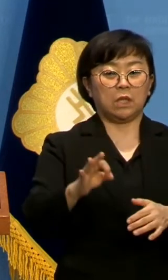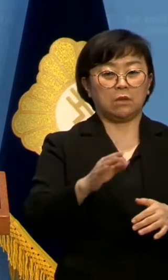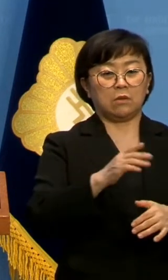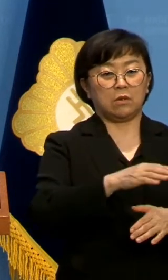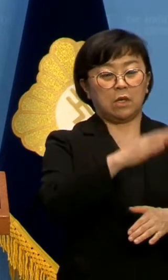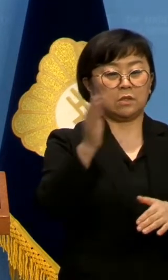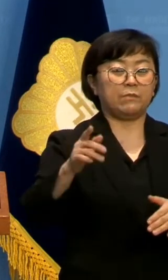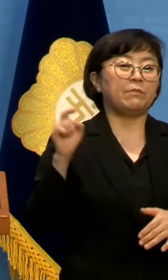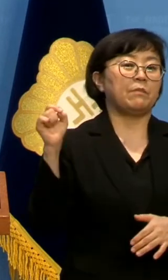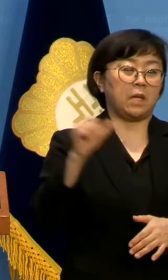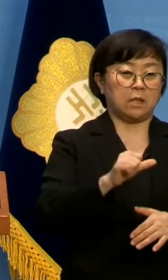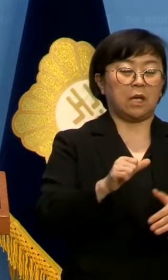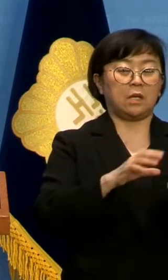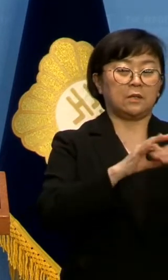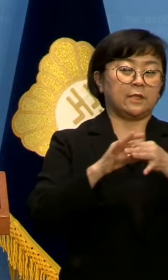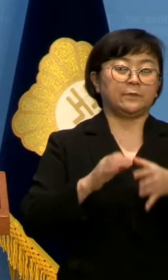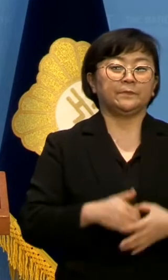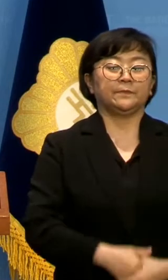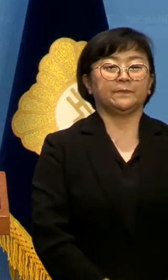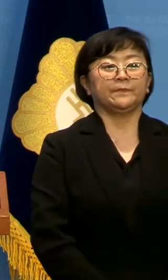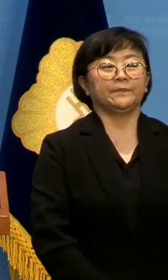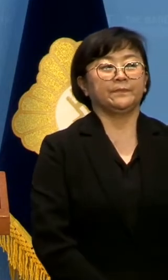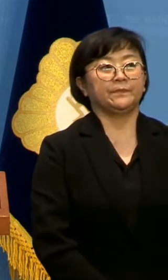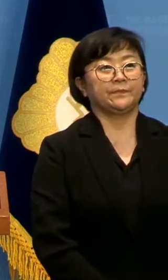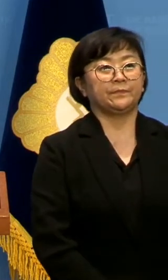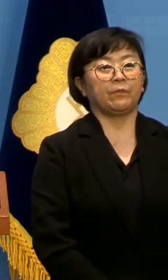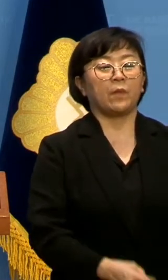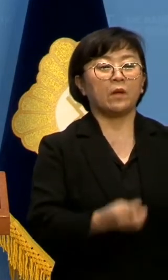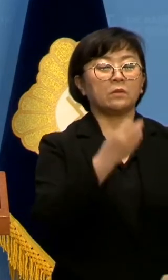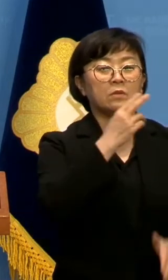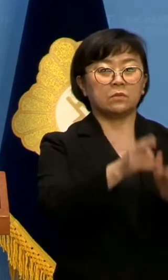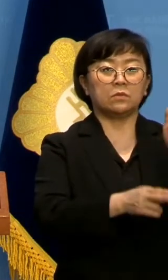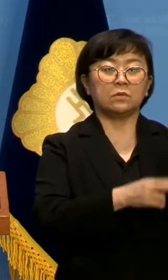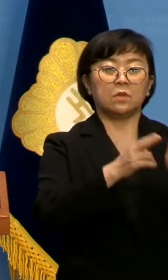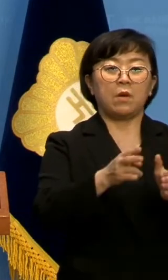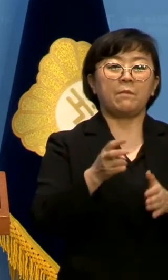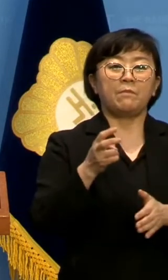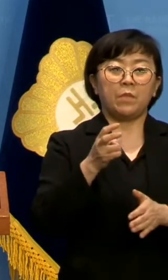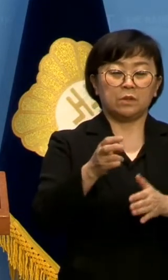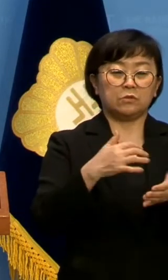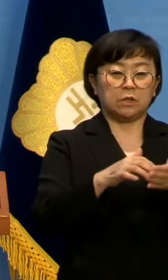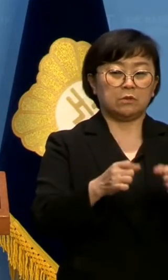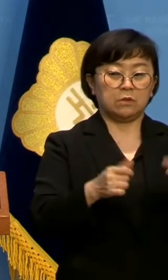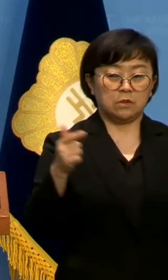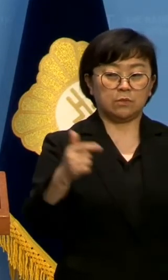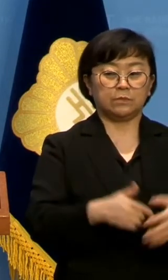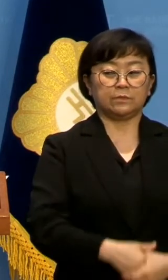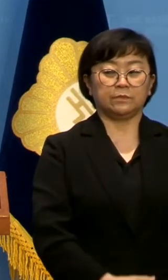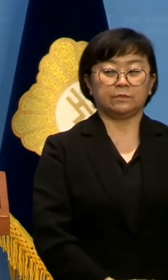동탄역까지 조속하게 연장하겠습니다. 서울역 광역버스도 대폭 늘리겠습니다.